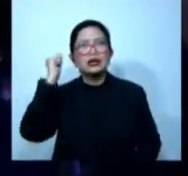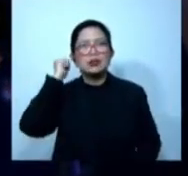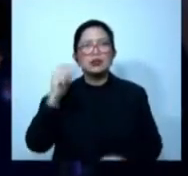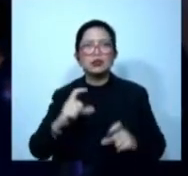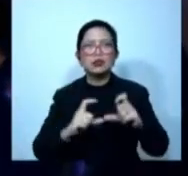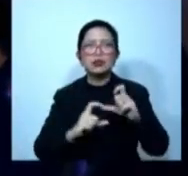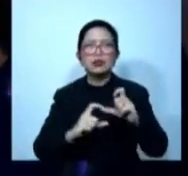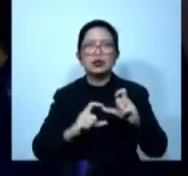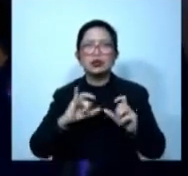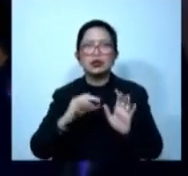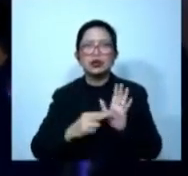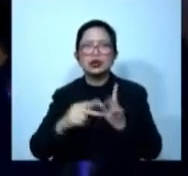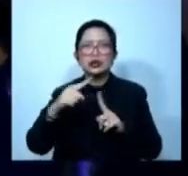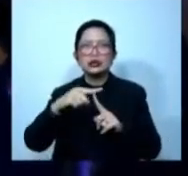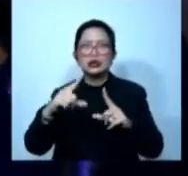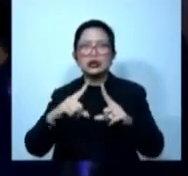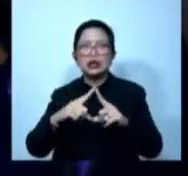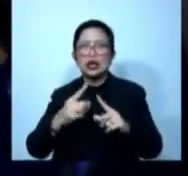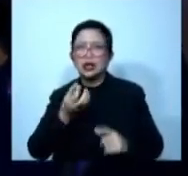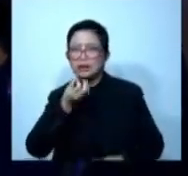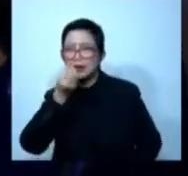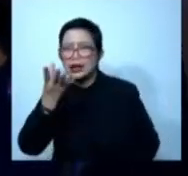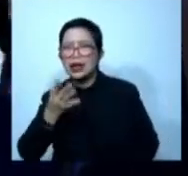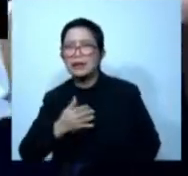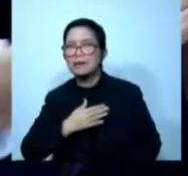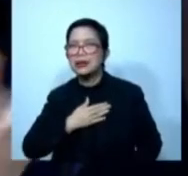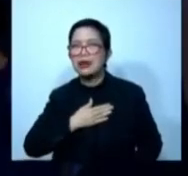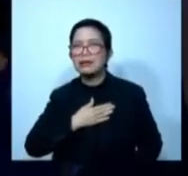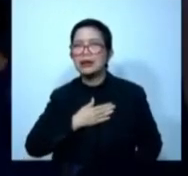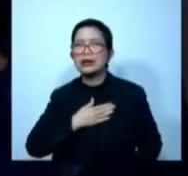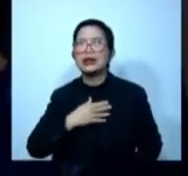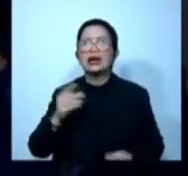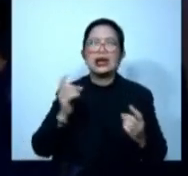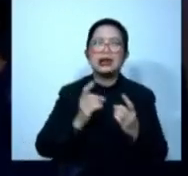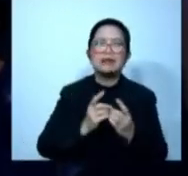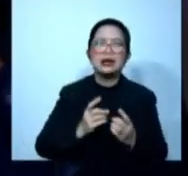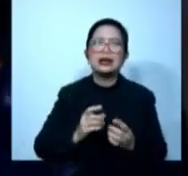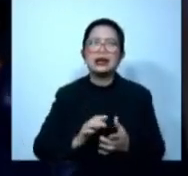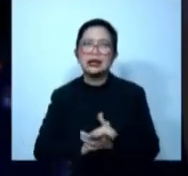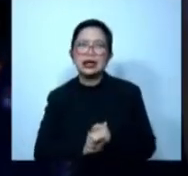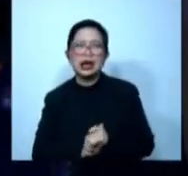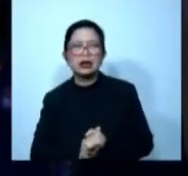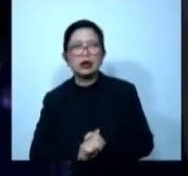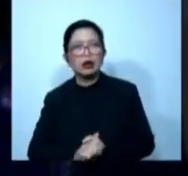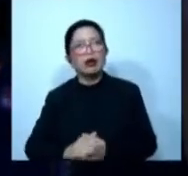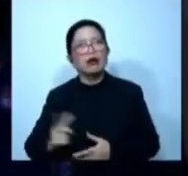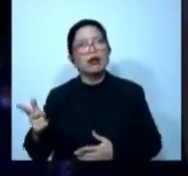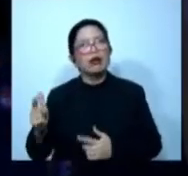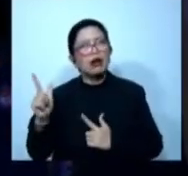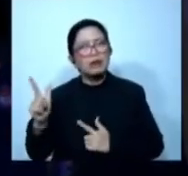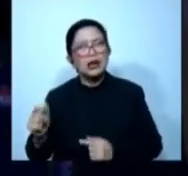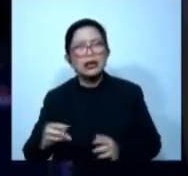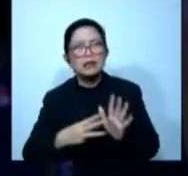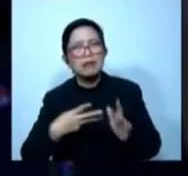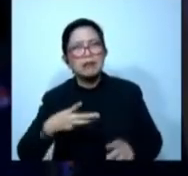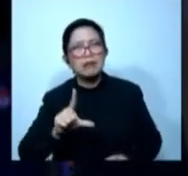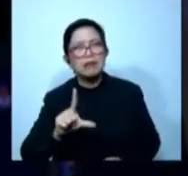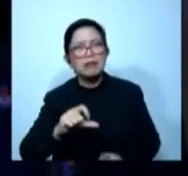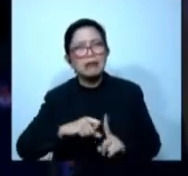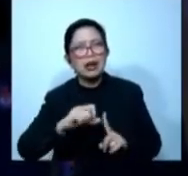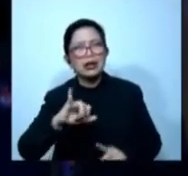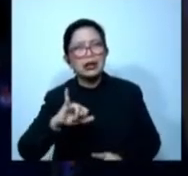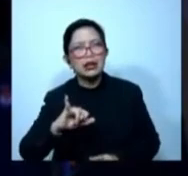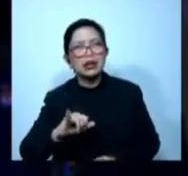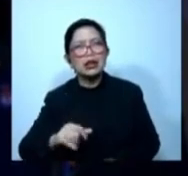pendapat harus berurusan dengan aparat keamanan ada Melki ketua BEM yang kemudian ibunya harus diperiksa maka yang seperti